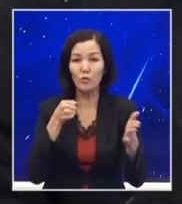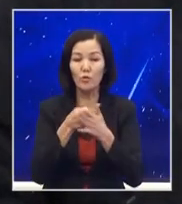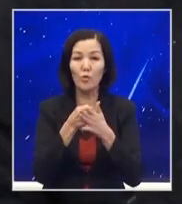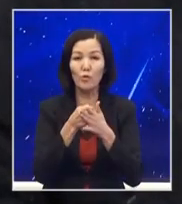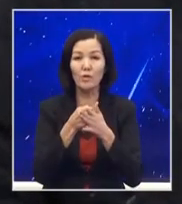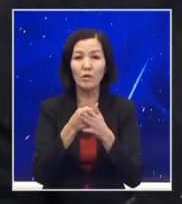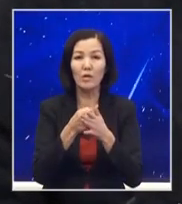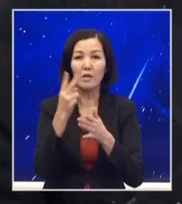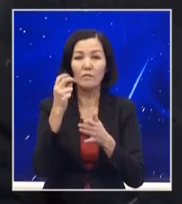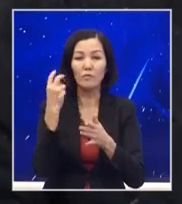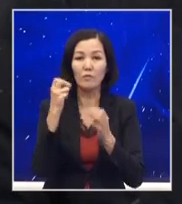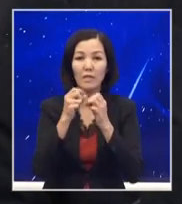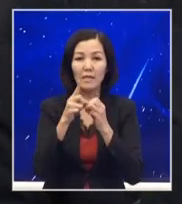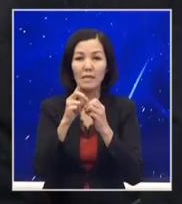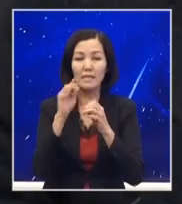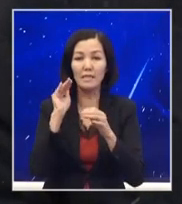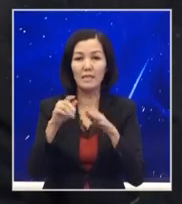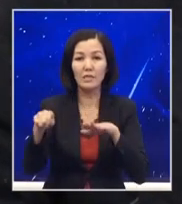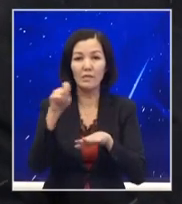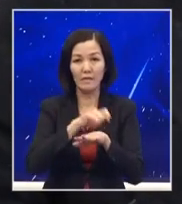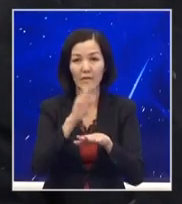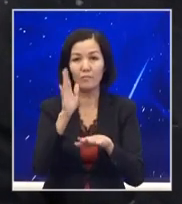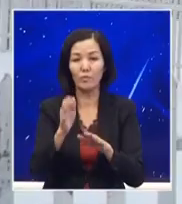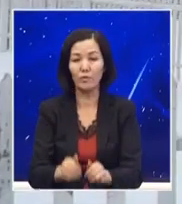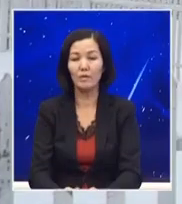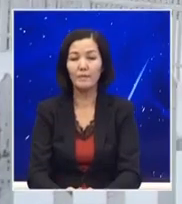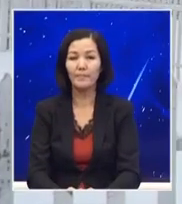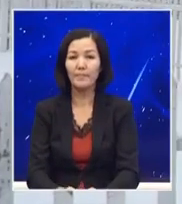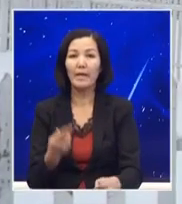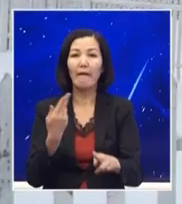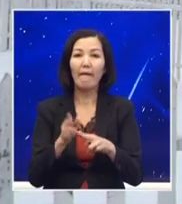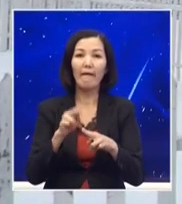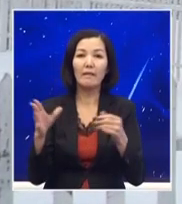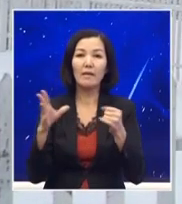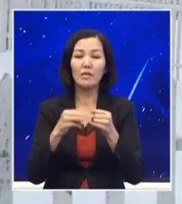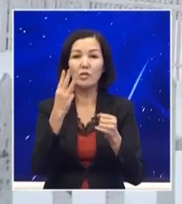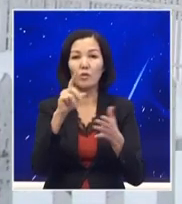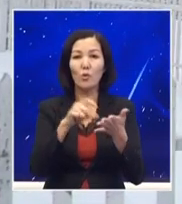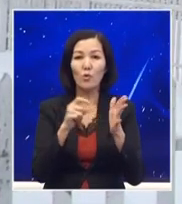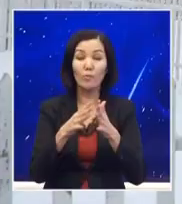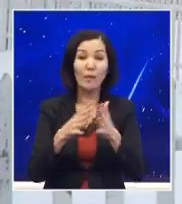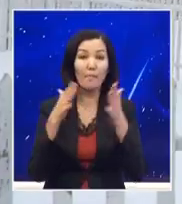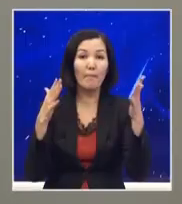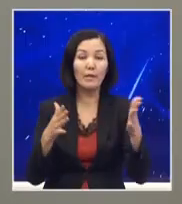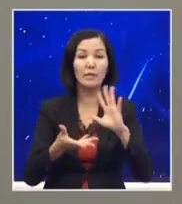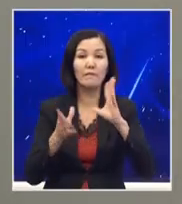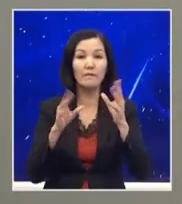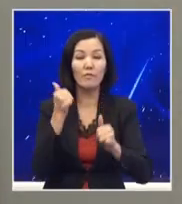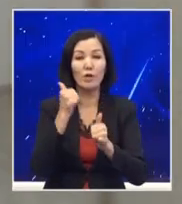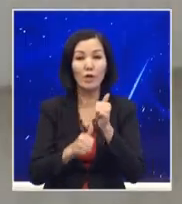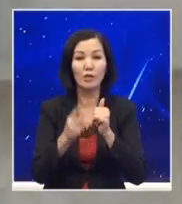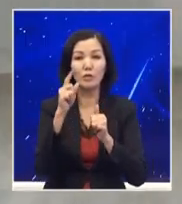цифру до 211 тысяч квадратных метров. Эти коттеджи трехкомнатные, просторные. Площадь каждого из